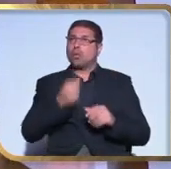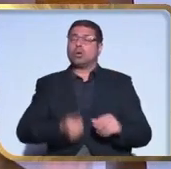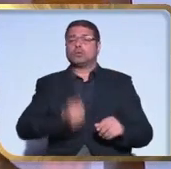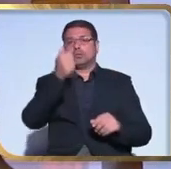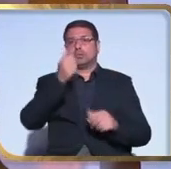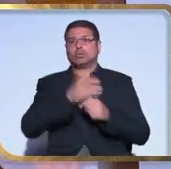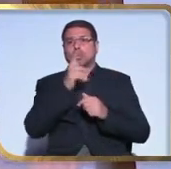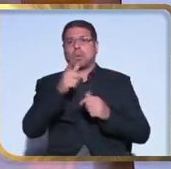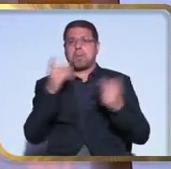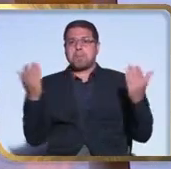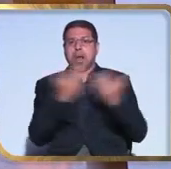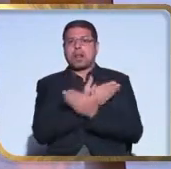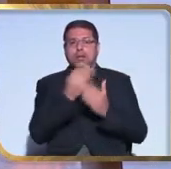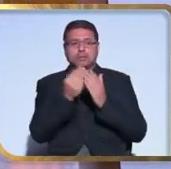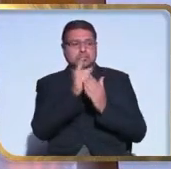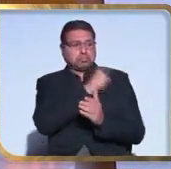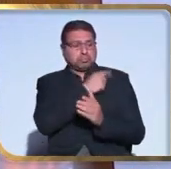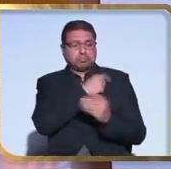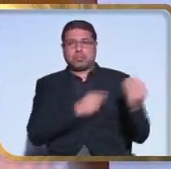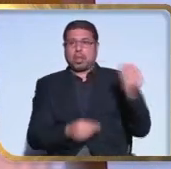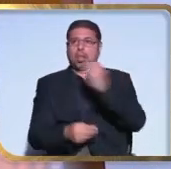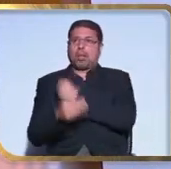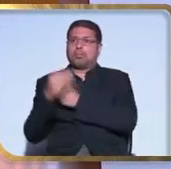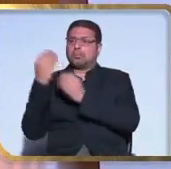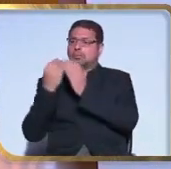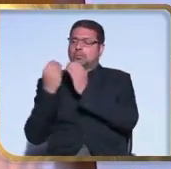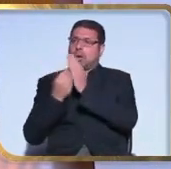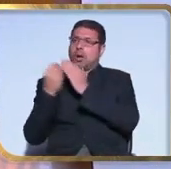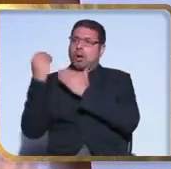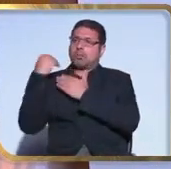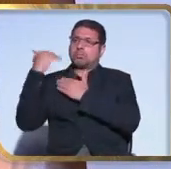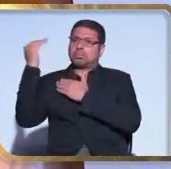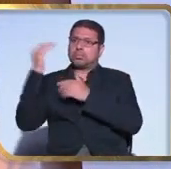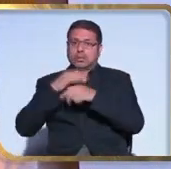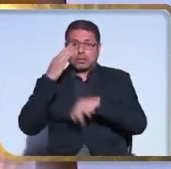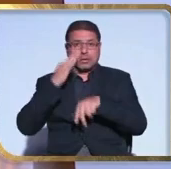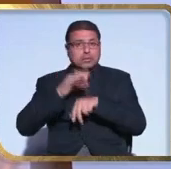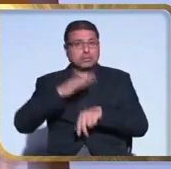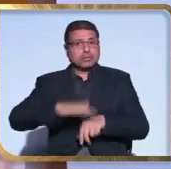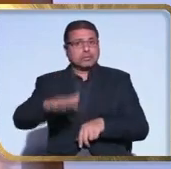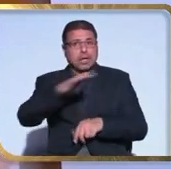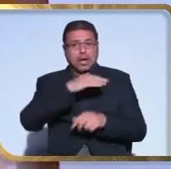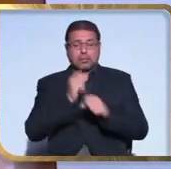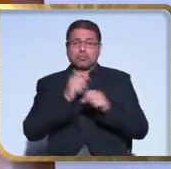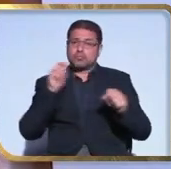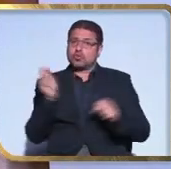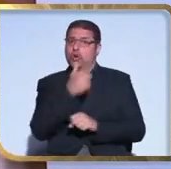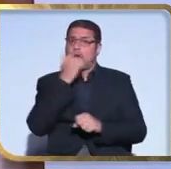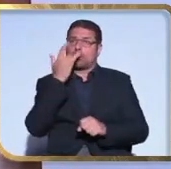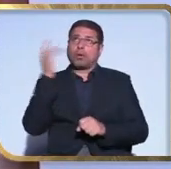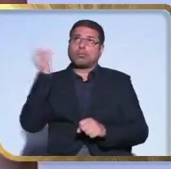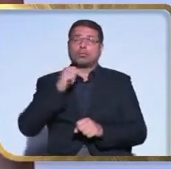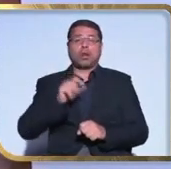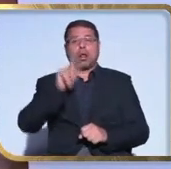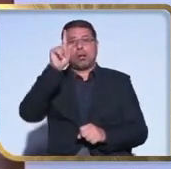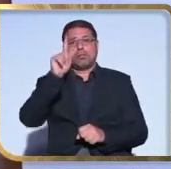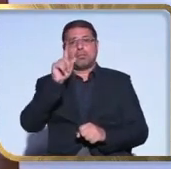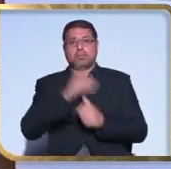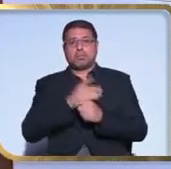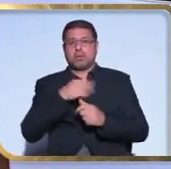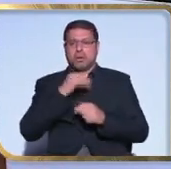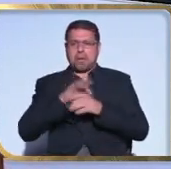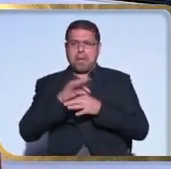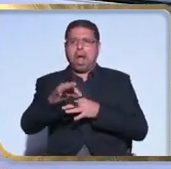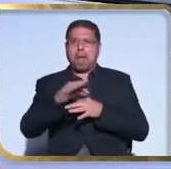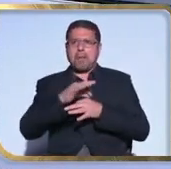اولئك يبدل الله سيئاتهم حسنات ما على الانسان الا انه يسارع بالتوبه الى ربه ما يسوف